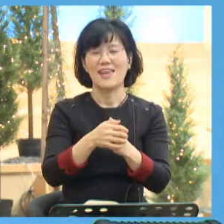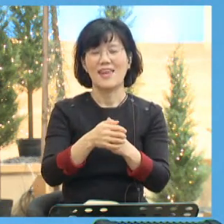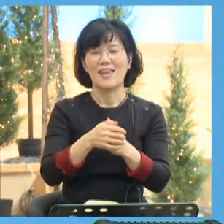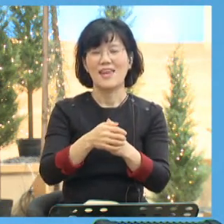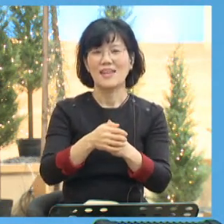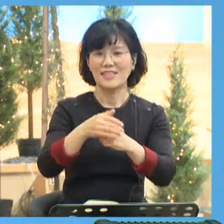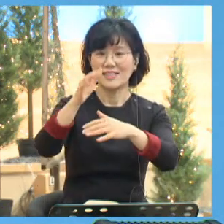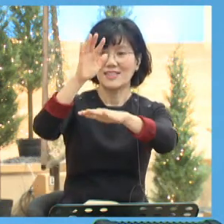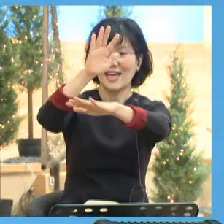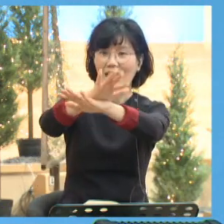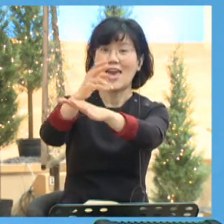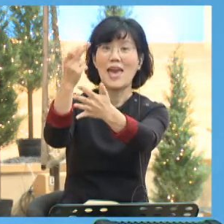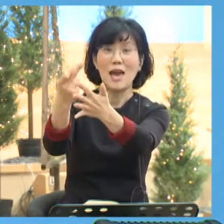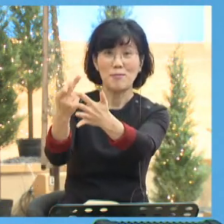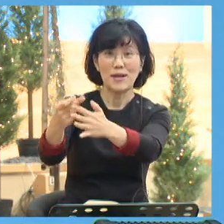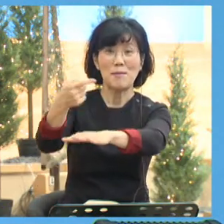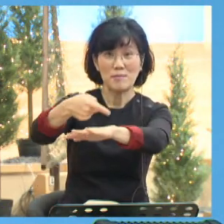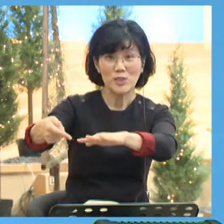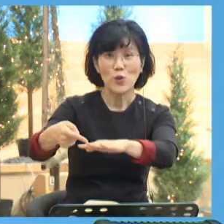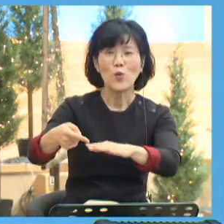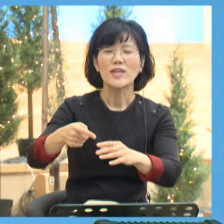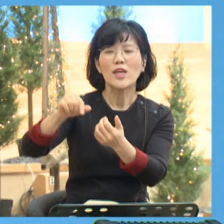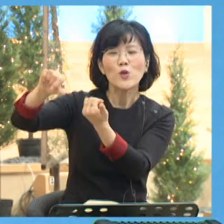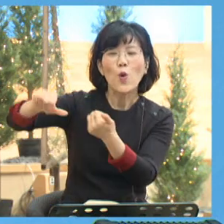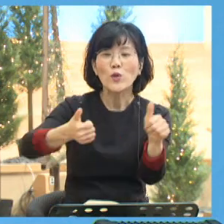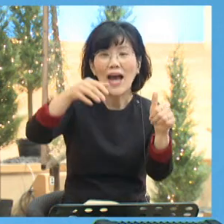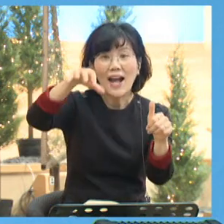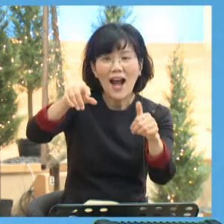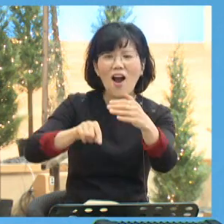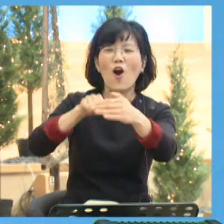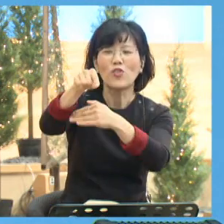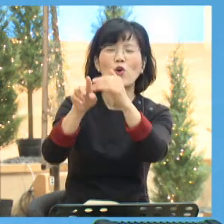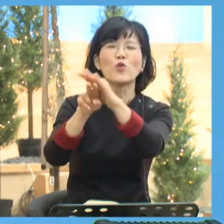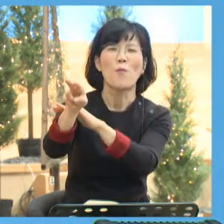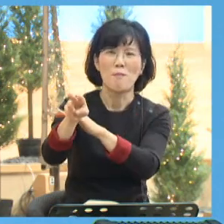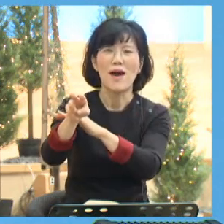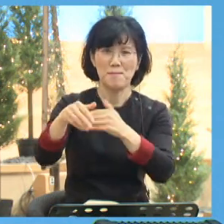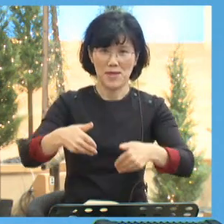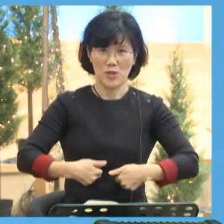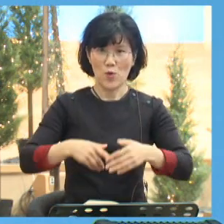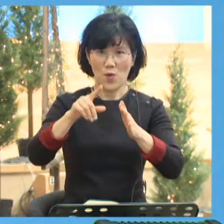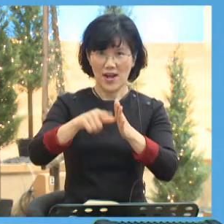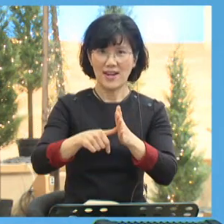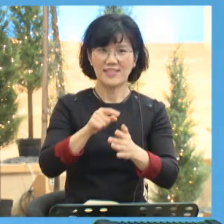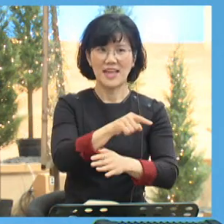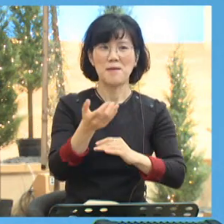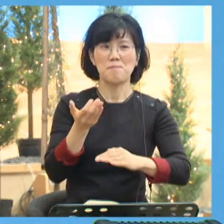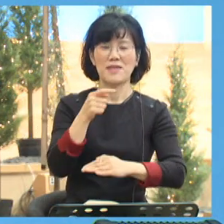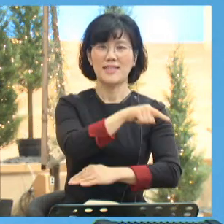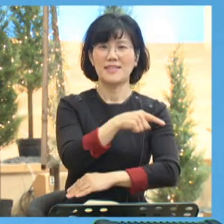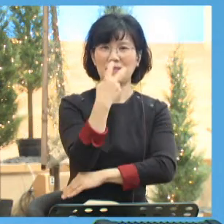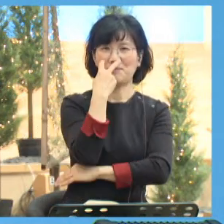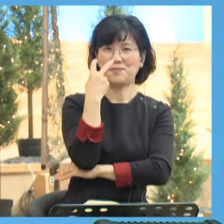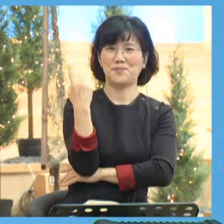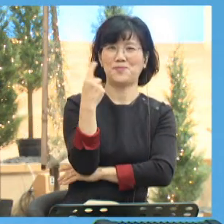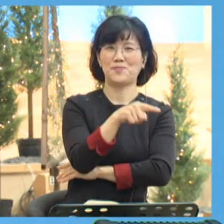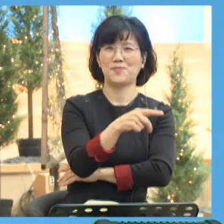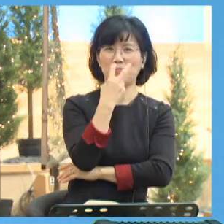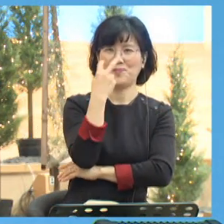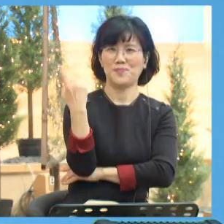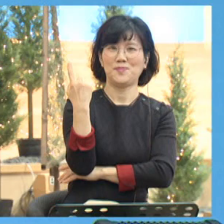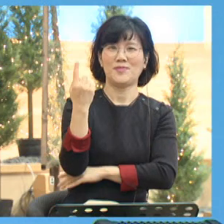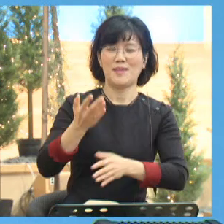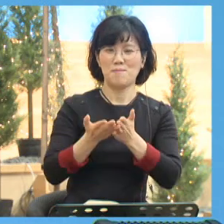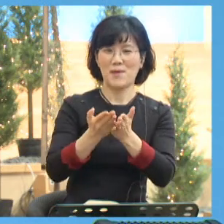그런 상황이 건너가서 도망을 갈 수 밖에 없는 상황이 됐는데 길과 사람이 요단강에 나로 됐다 목수를 딱 지키고 섰다가